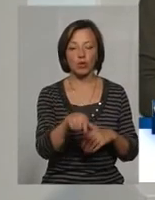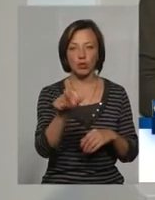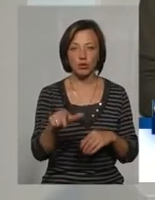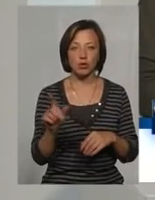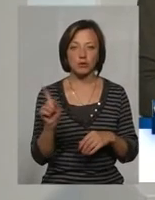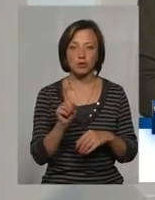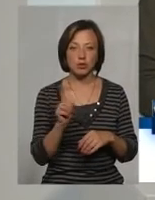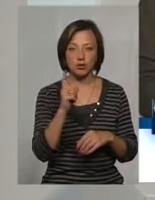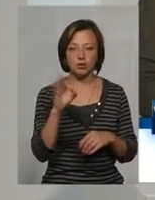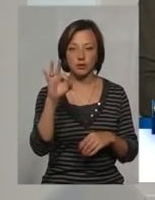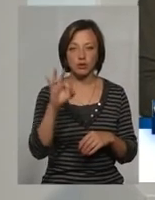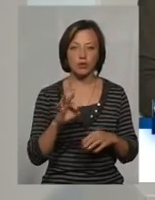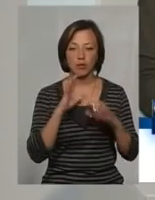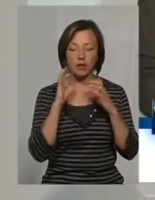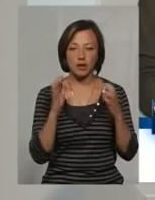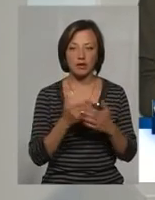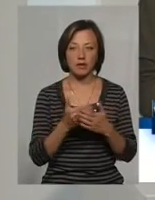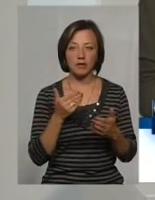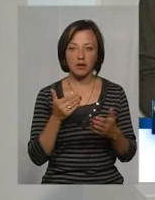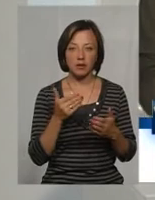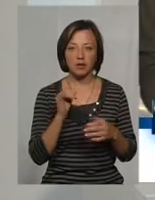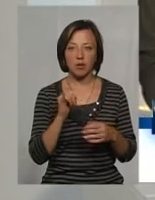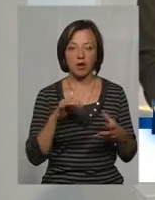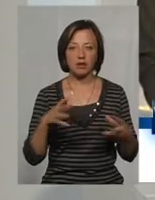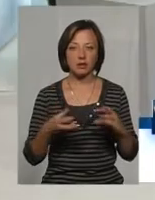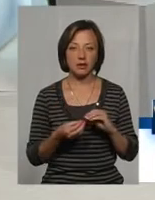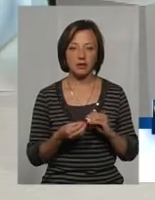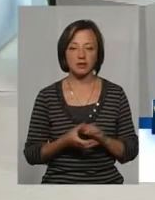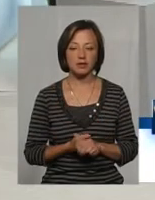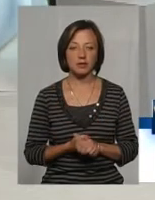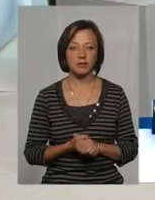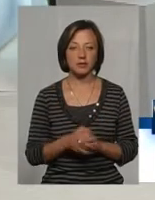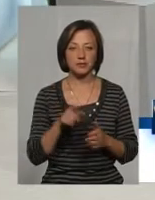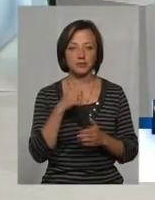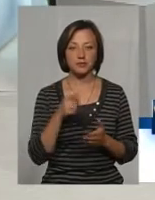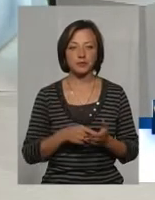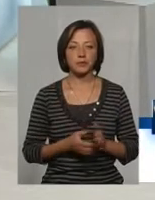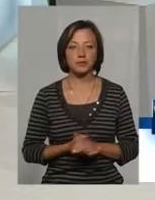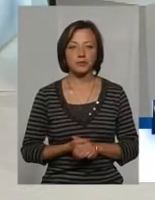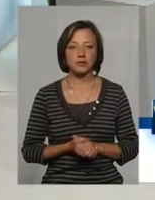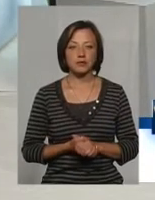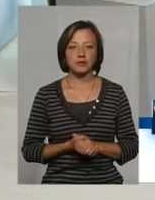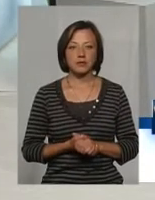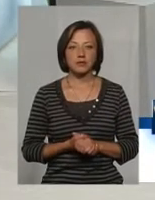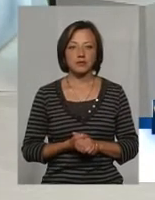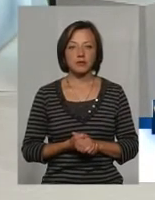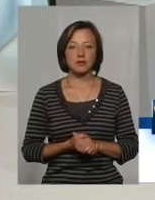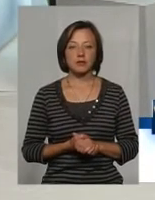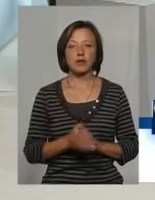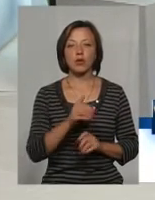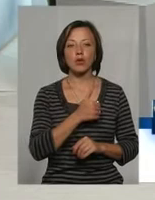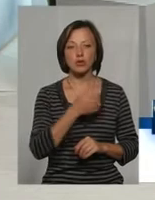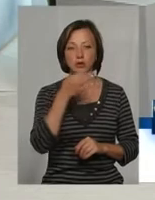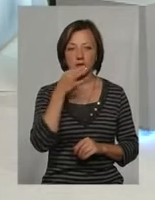щоб 100% уберегти їх від поганих наслідків? Прошу. Ну, я хочу